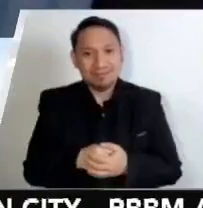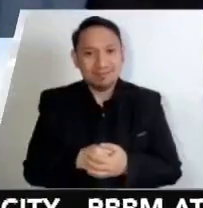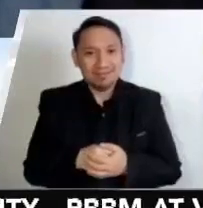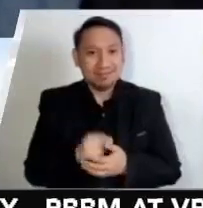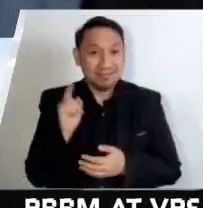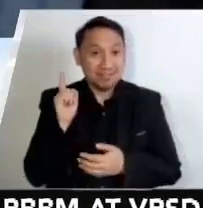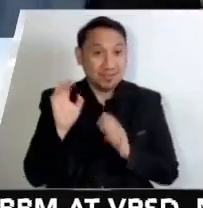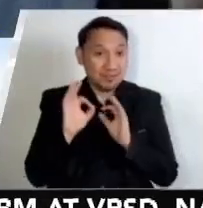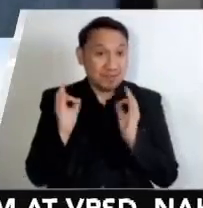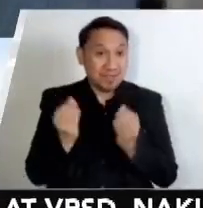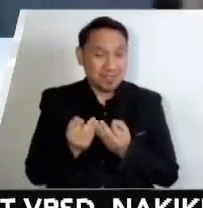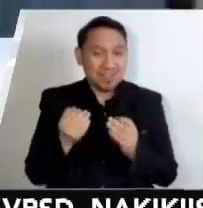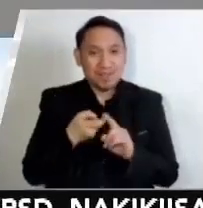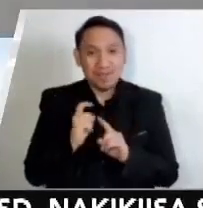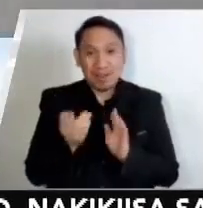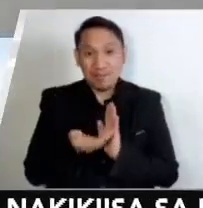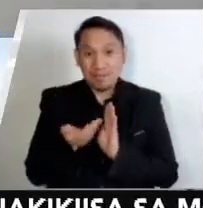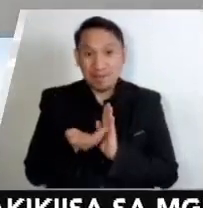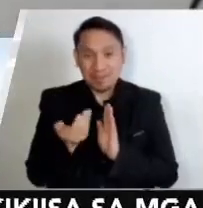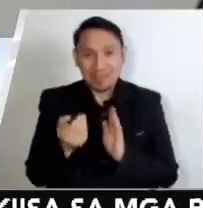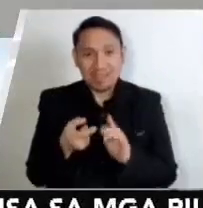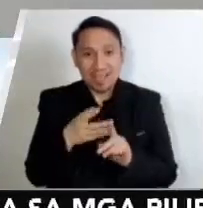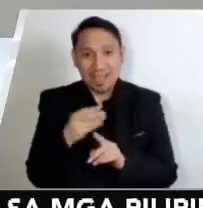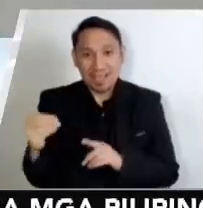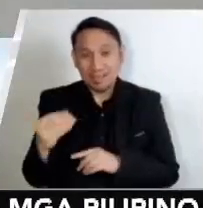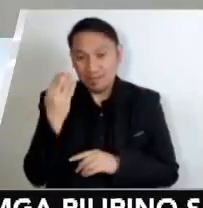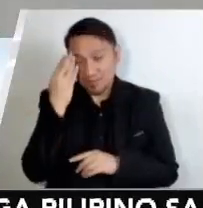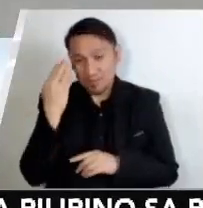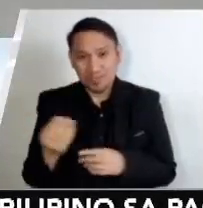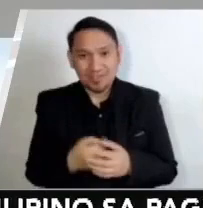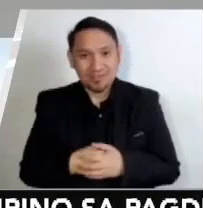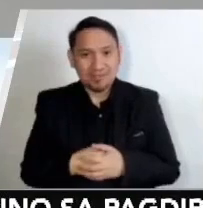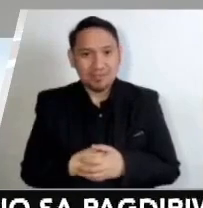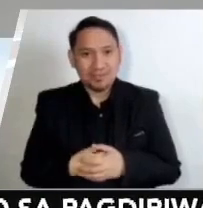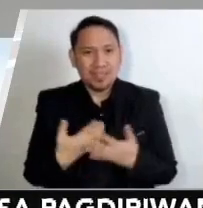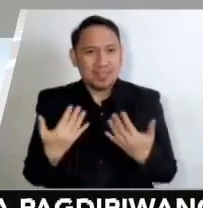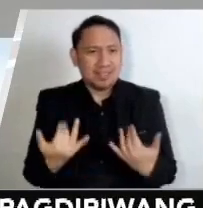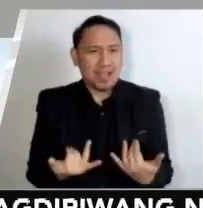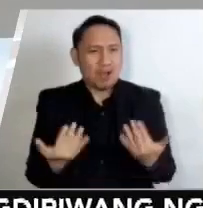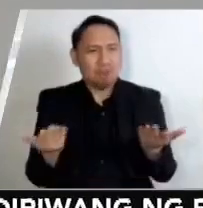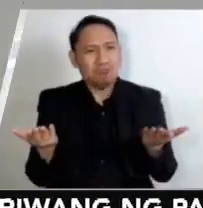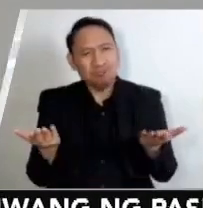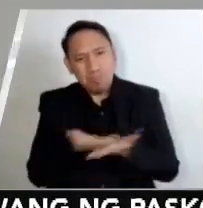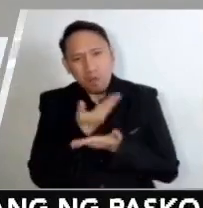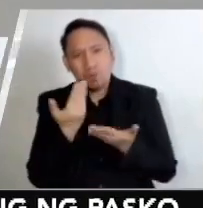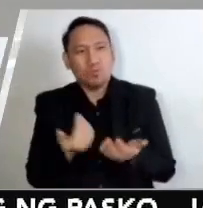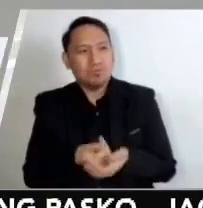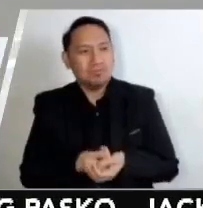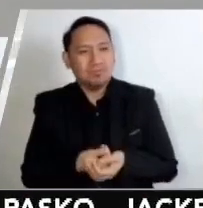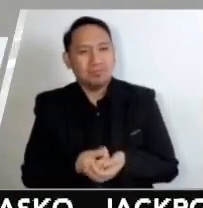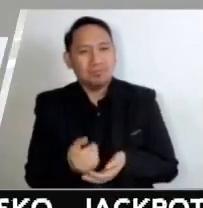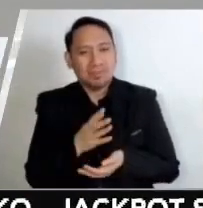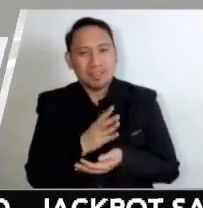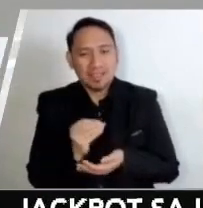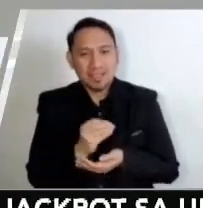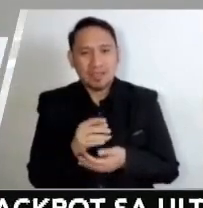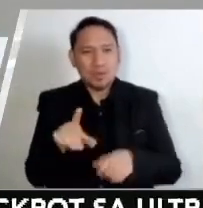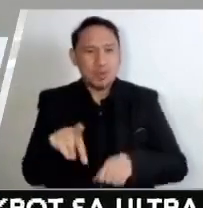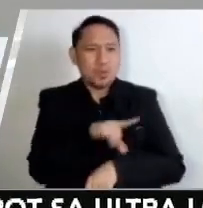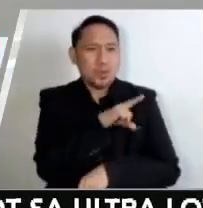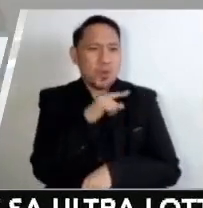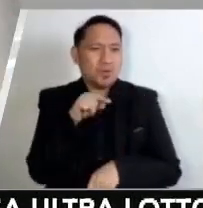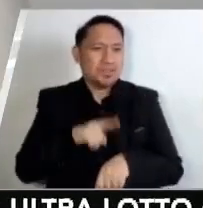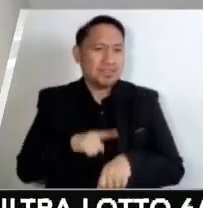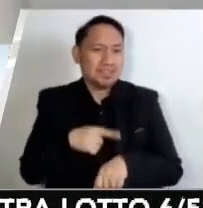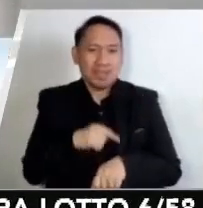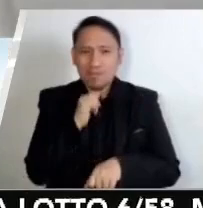pang Pasig at Norsegaray, Bulacan. Para po maiba naman, tapos matagal kaming hindi nagkasama ng kapatid ko